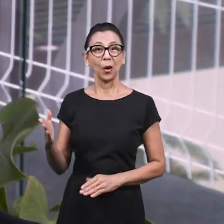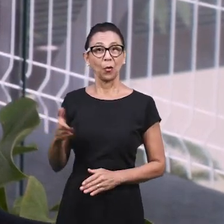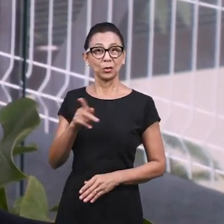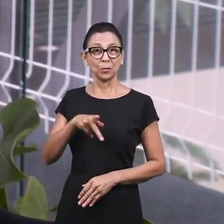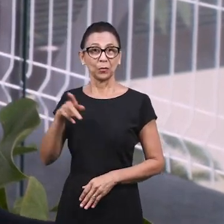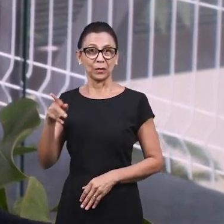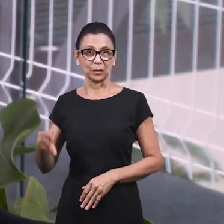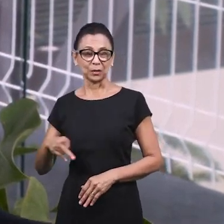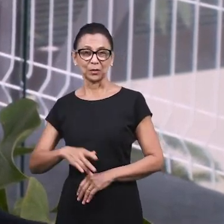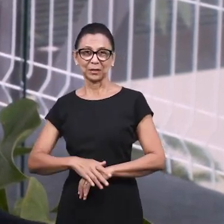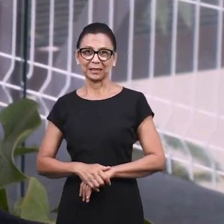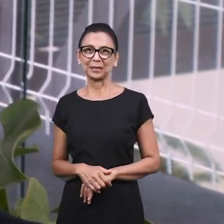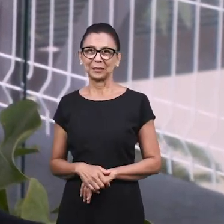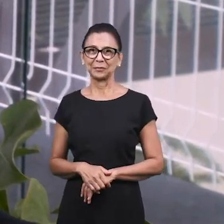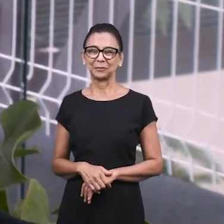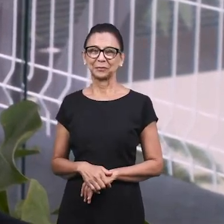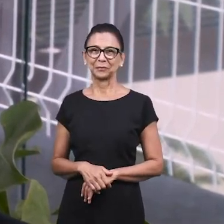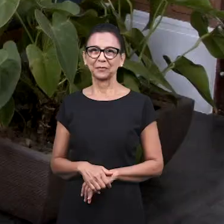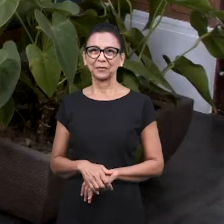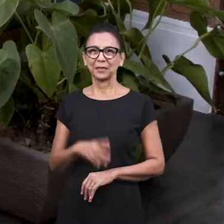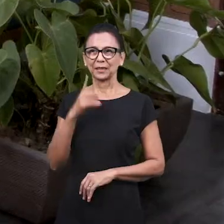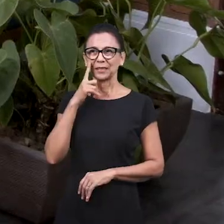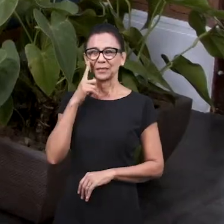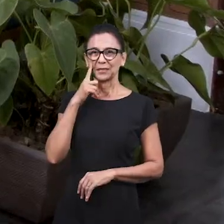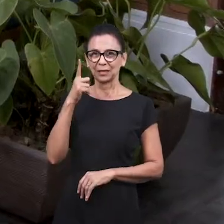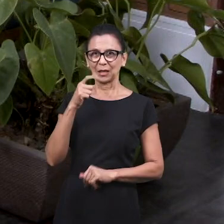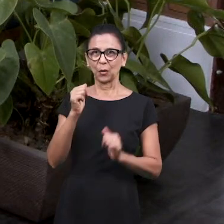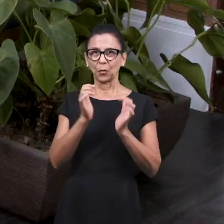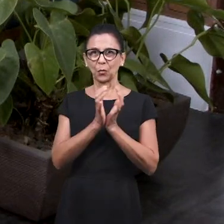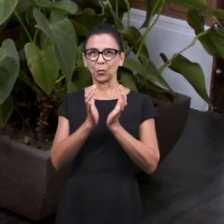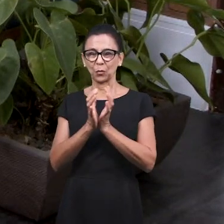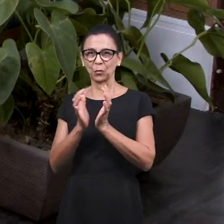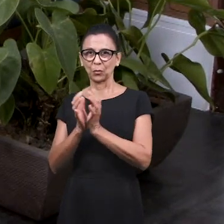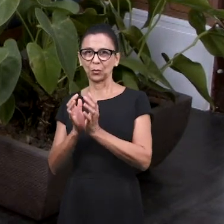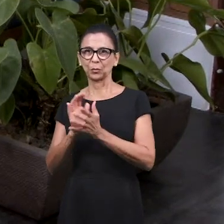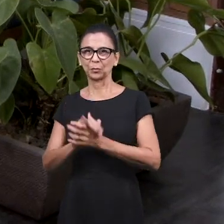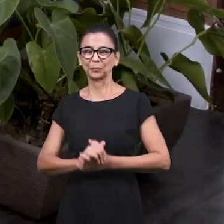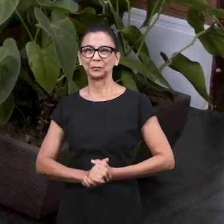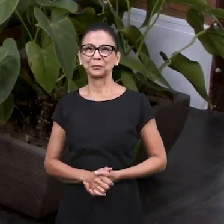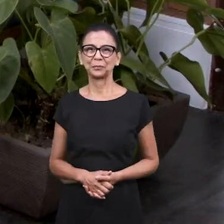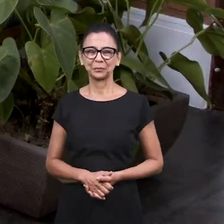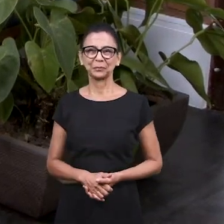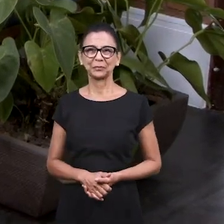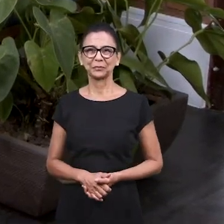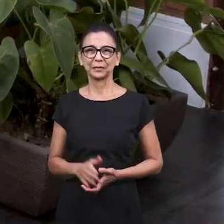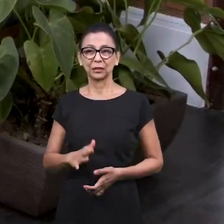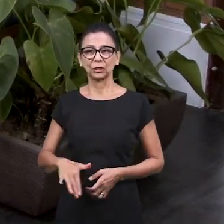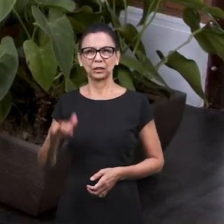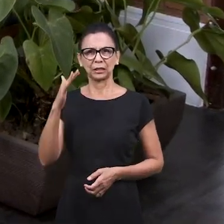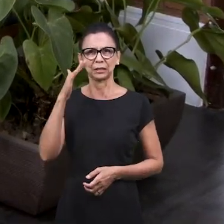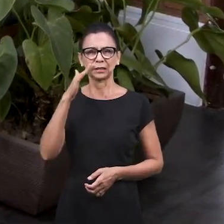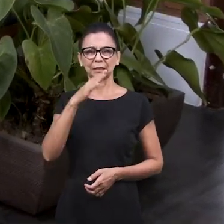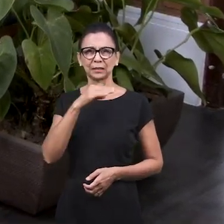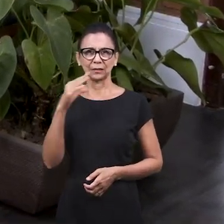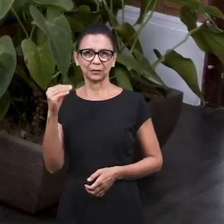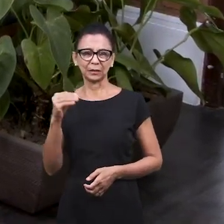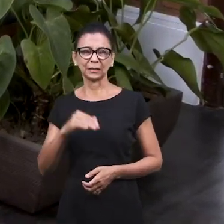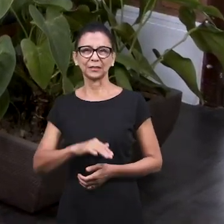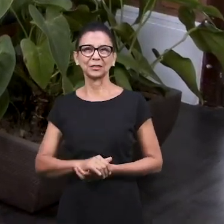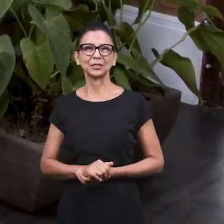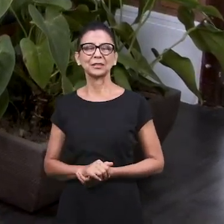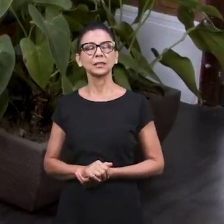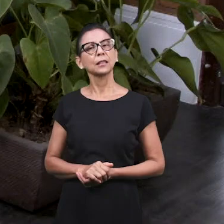pas laisser de participer de ce sondage. Donc prenez votre smartphone, demandez à votre père, votre mère pour